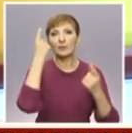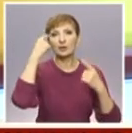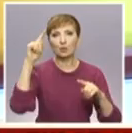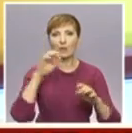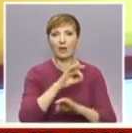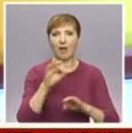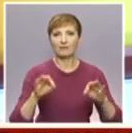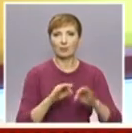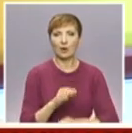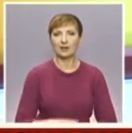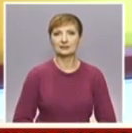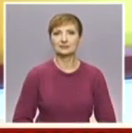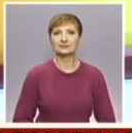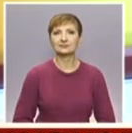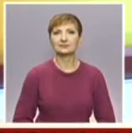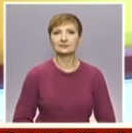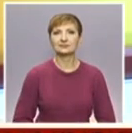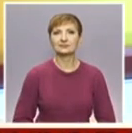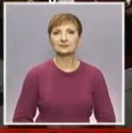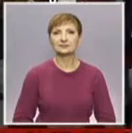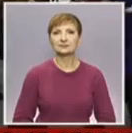нового придумали авторы проекта.